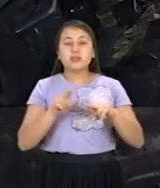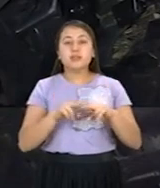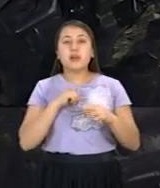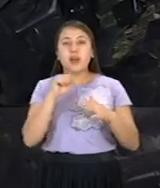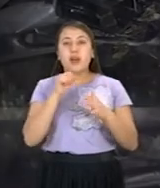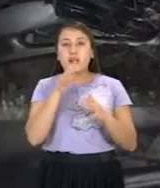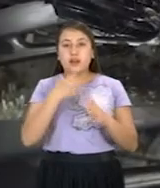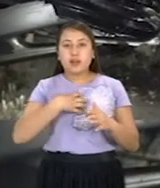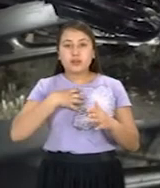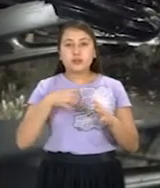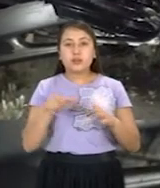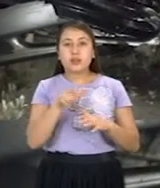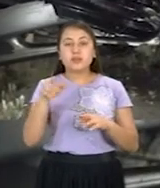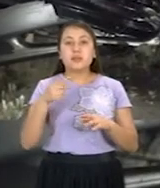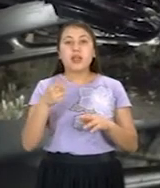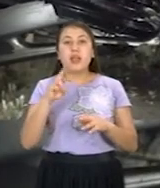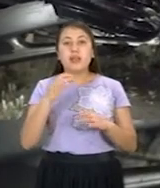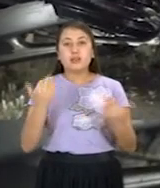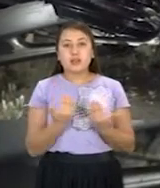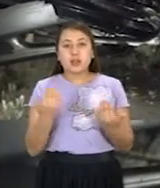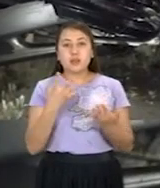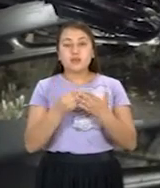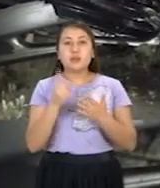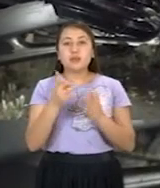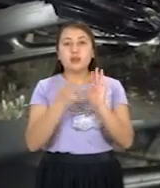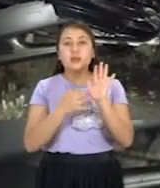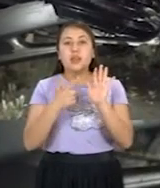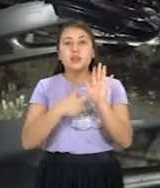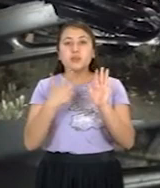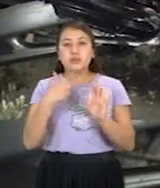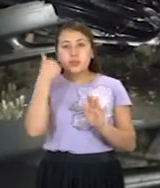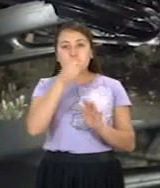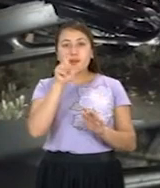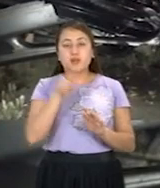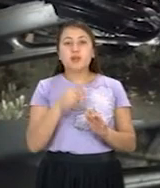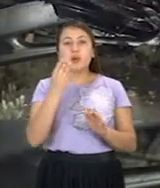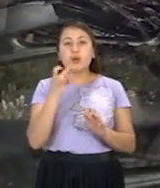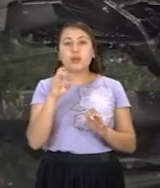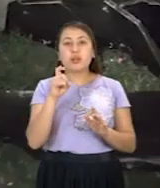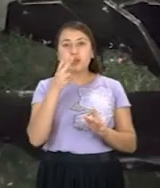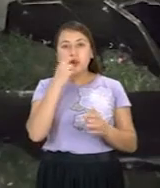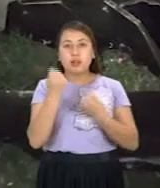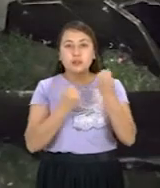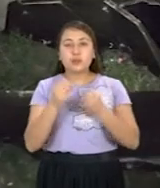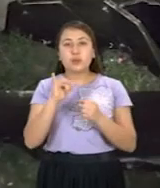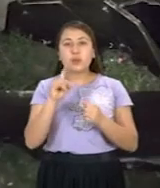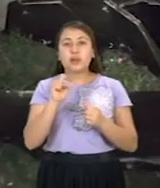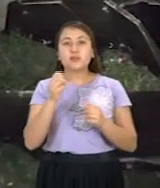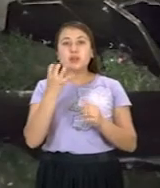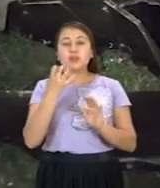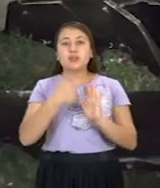yo'lning asosiy qismida harakatlanib kelayotgan Yangiyer shahrida yashovchi 1973 yilda tug'ilgan fuqaro Shuhrat Hakimov boshqaruvidagi